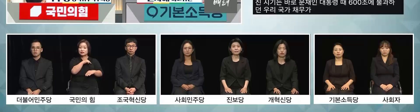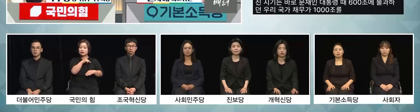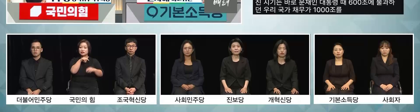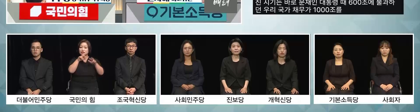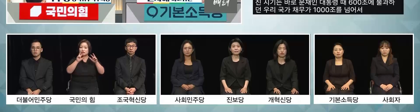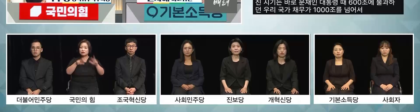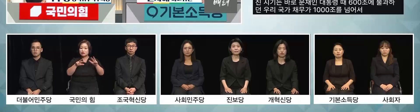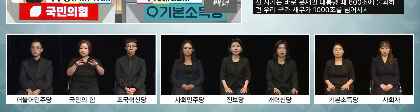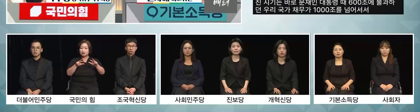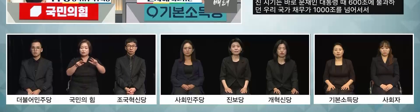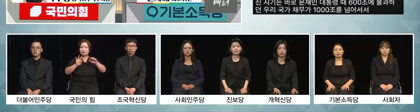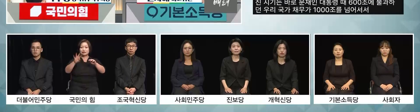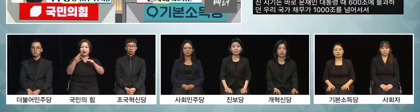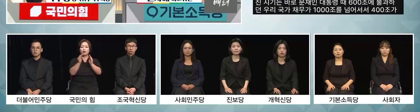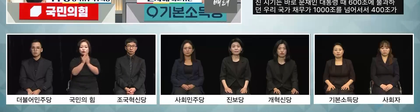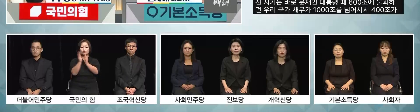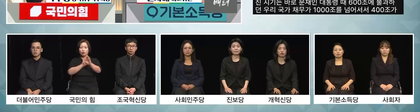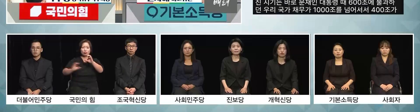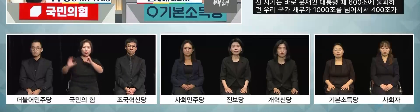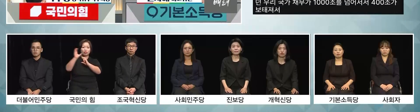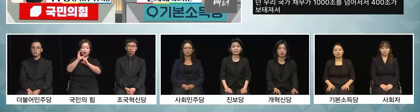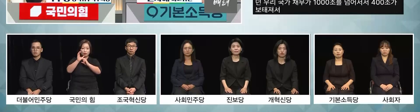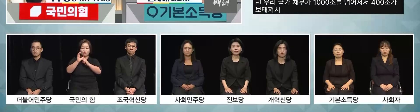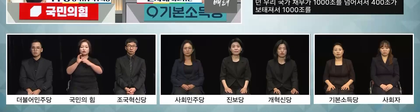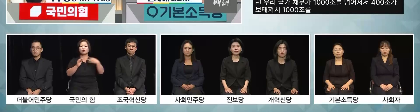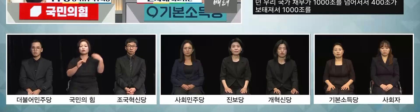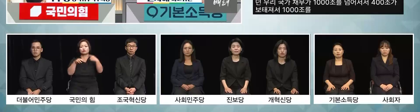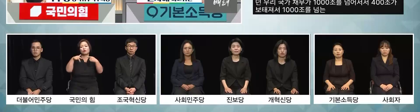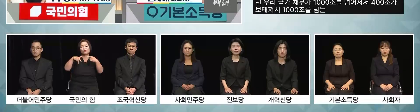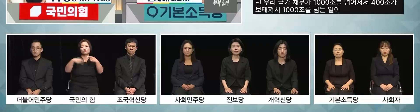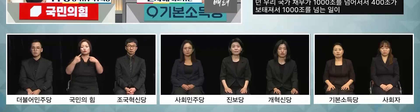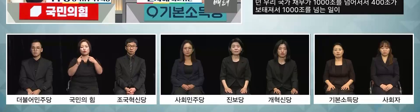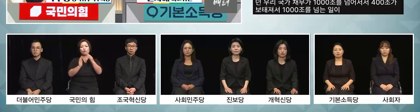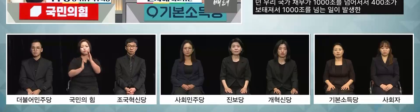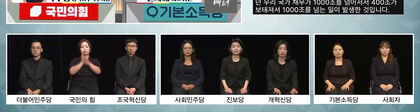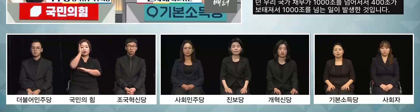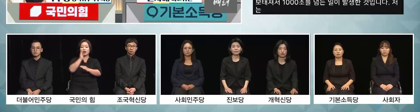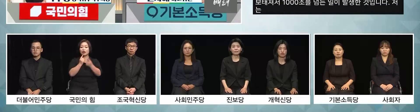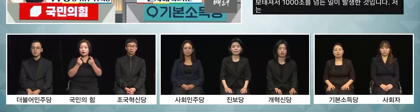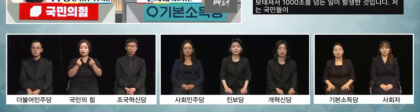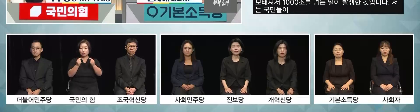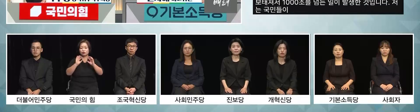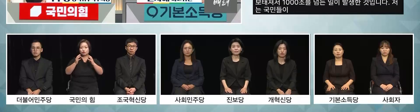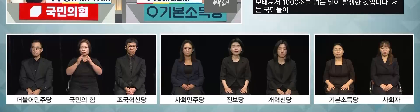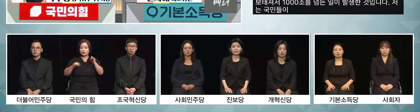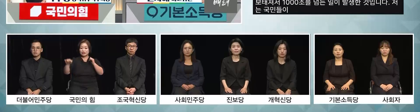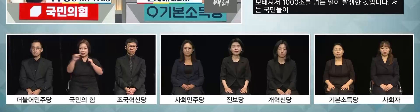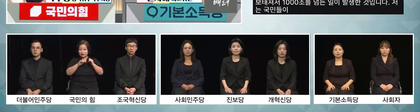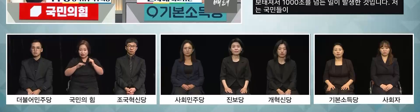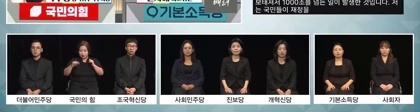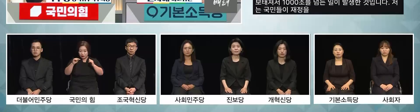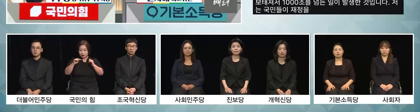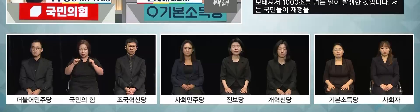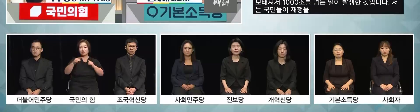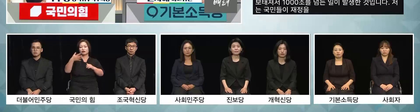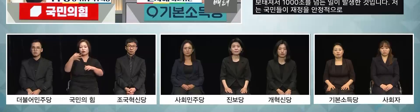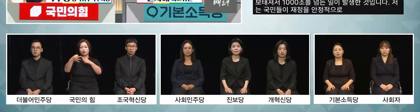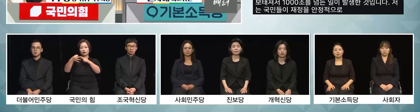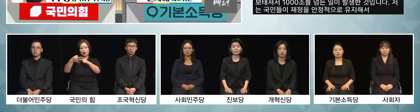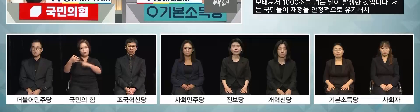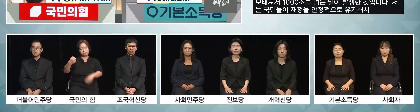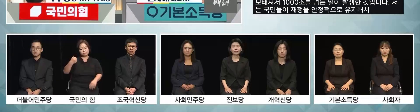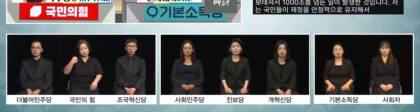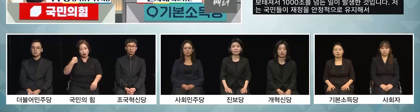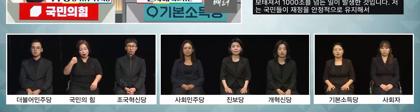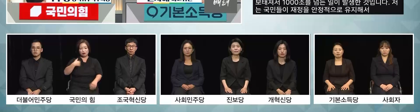400조가 더 보태져서 1000조를 넘어가는 일이 발생을 한 것입니다. 저는 국민들이 재정을 안정적으로 유지해서 내가 세금